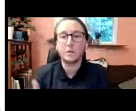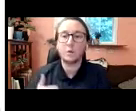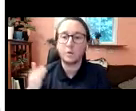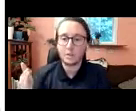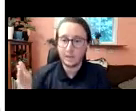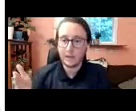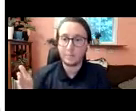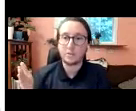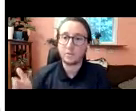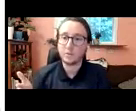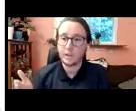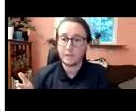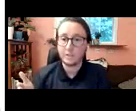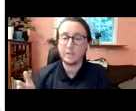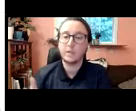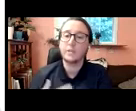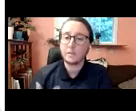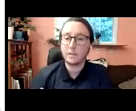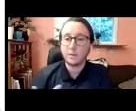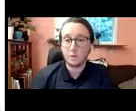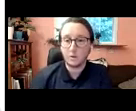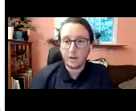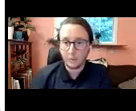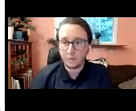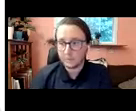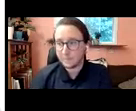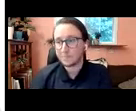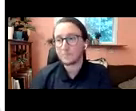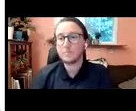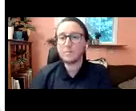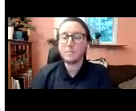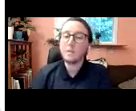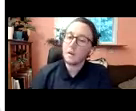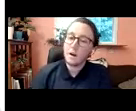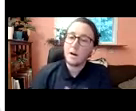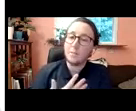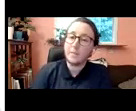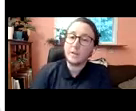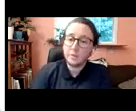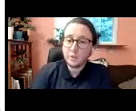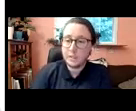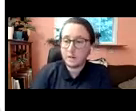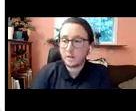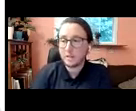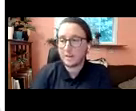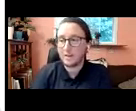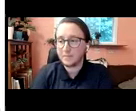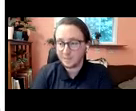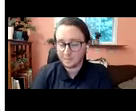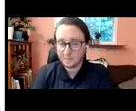consultations jusqu'à arriver à la personne arrivée à une âge, une